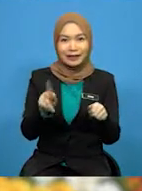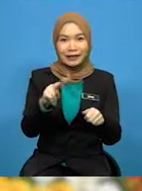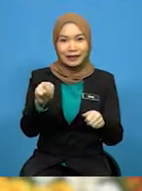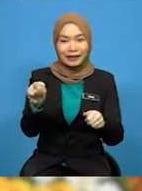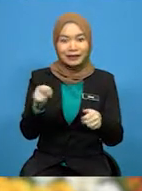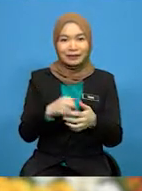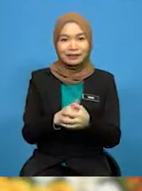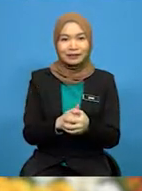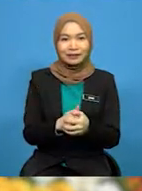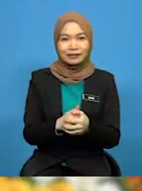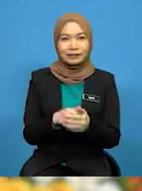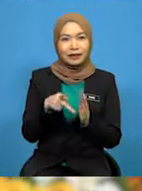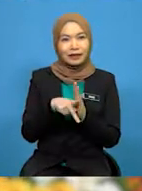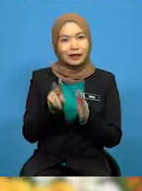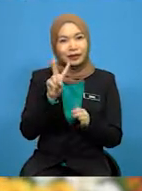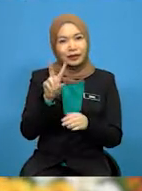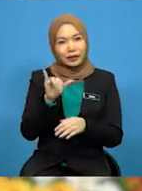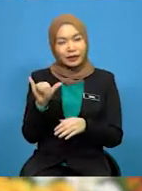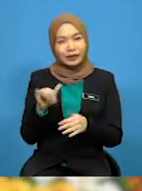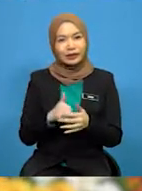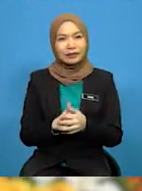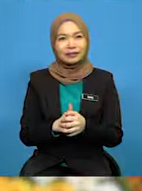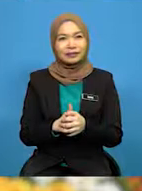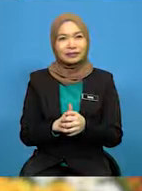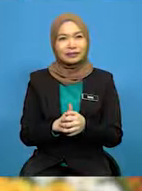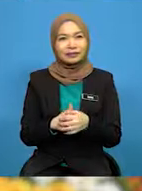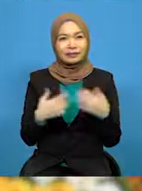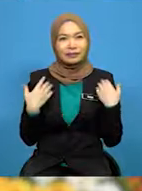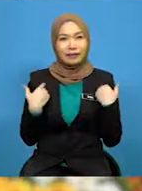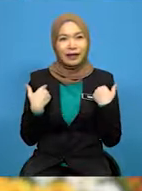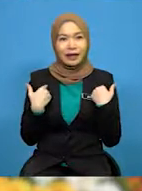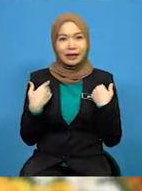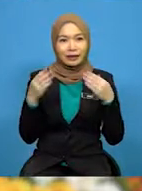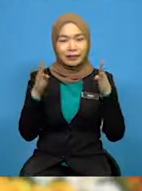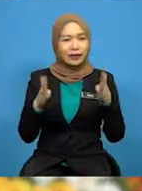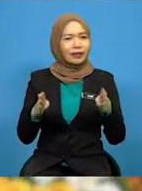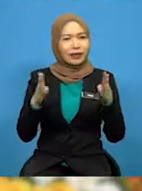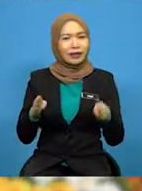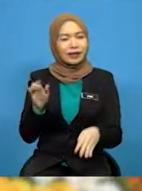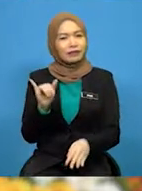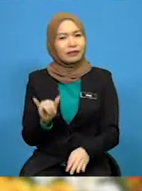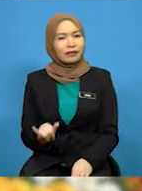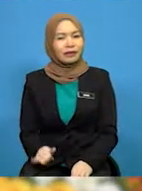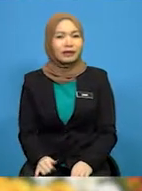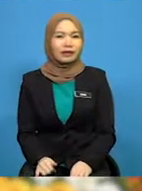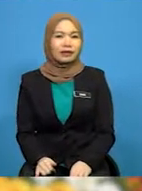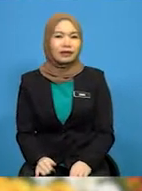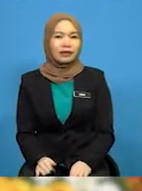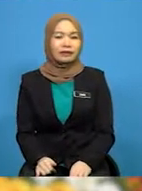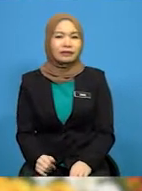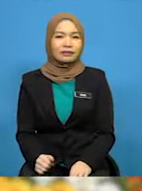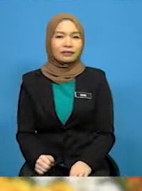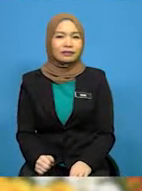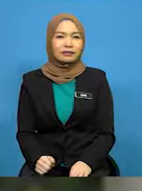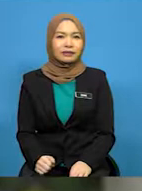terlibat dalam aliran fizikal dan aliran wang ini? Cikgu Azhar, sebenarnya dalam aliran pusingan pendapatan negara